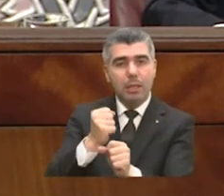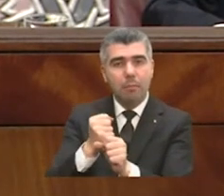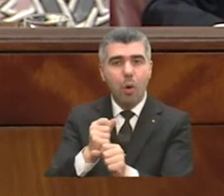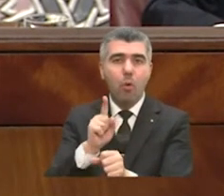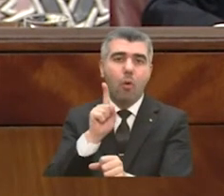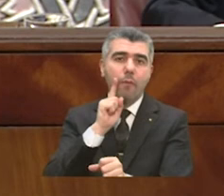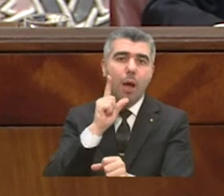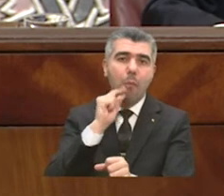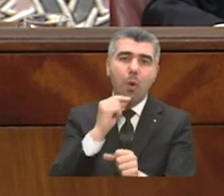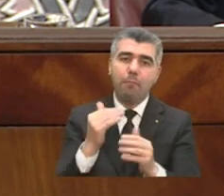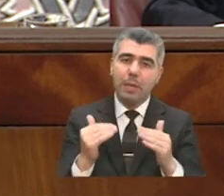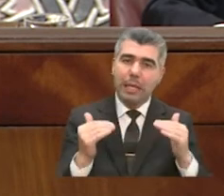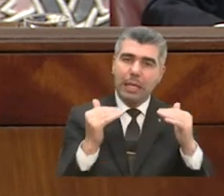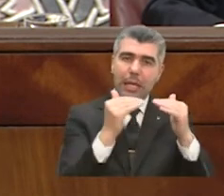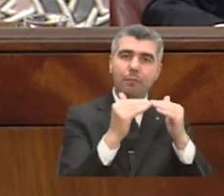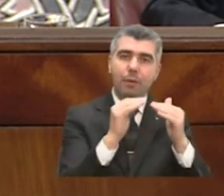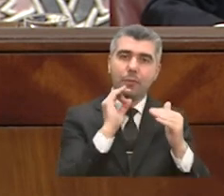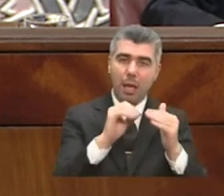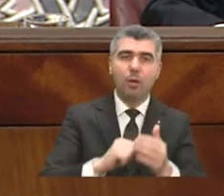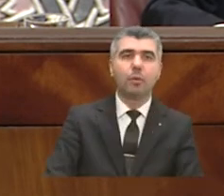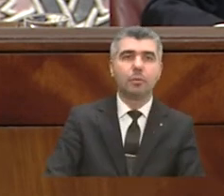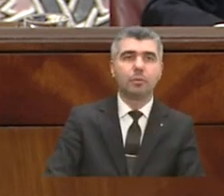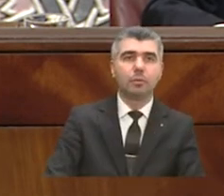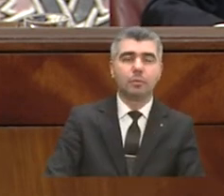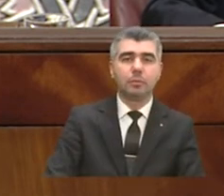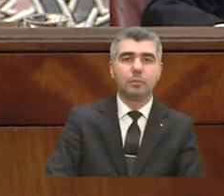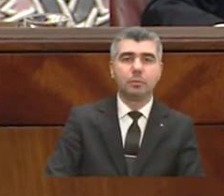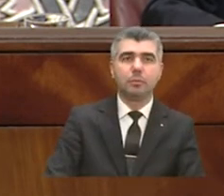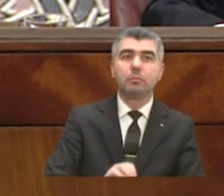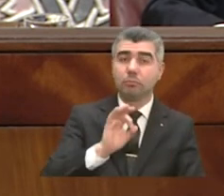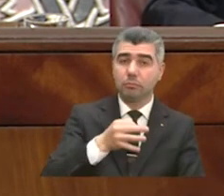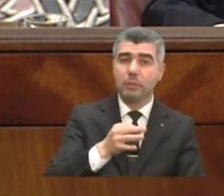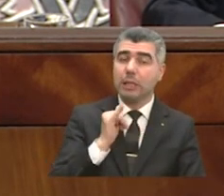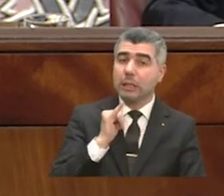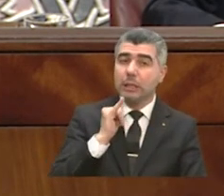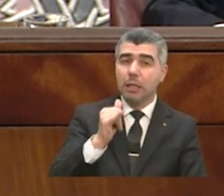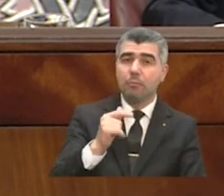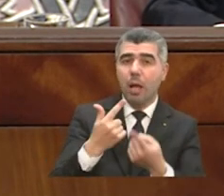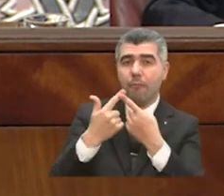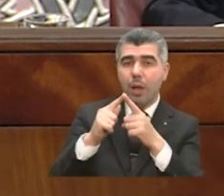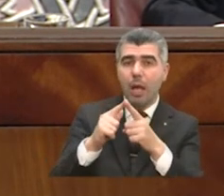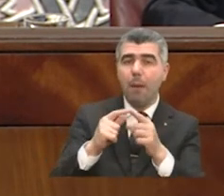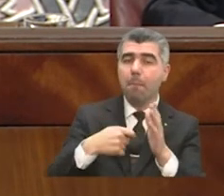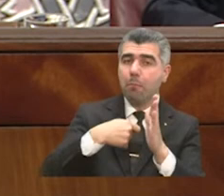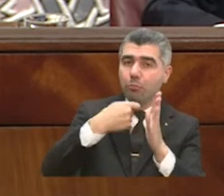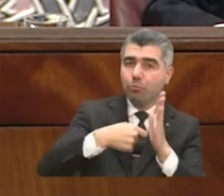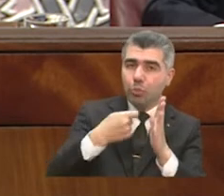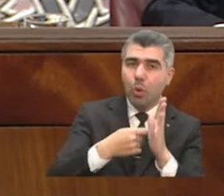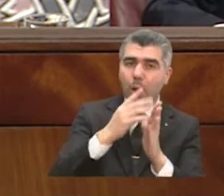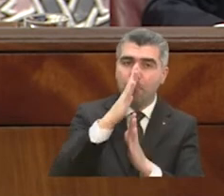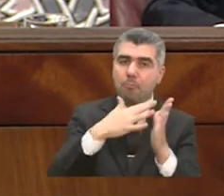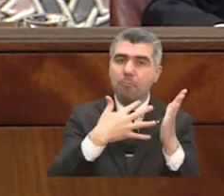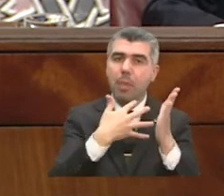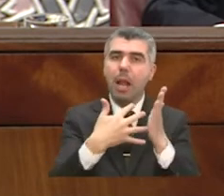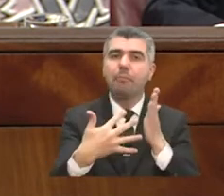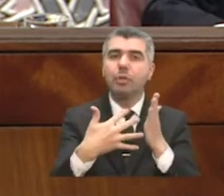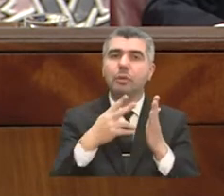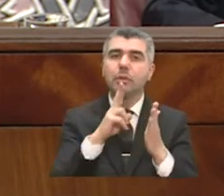la démocratie, les droits, la liberté d'expression, l'égalité entre les hommes et